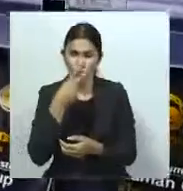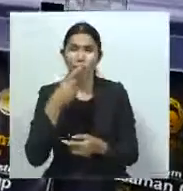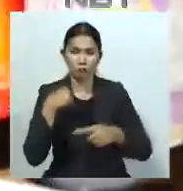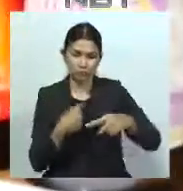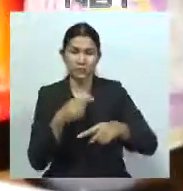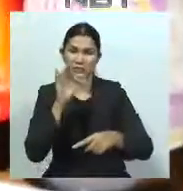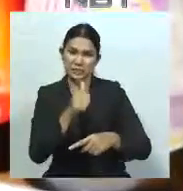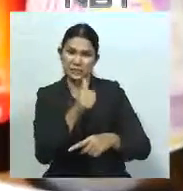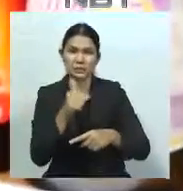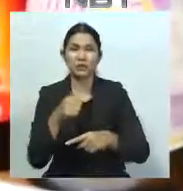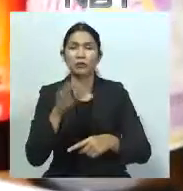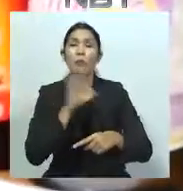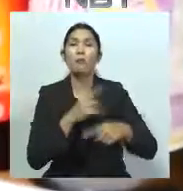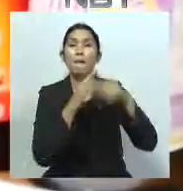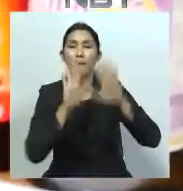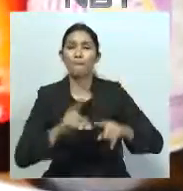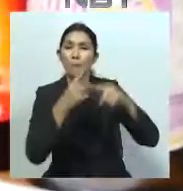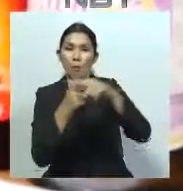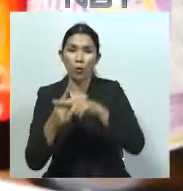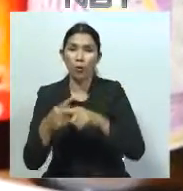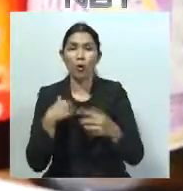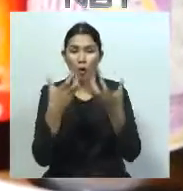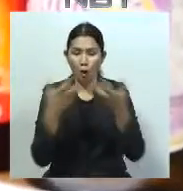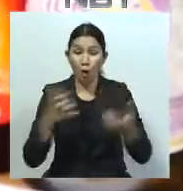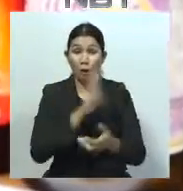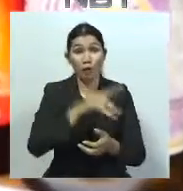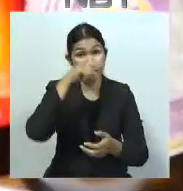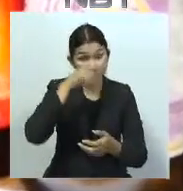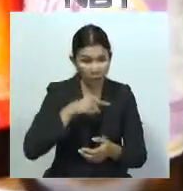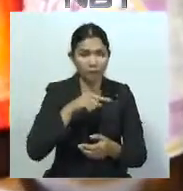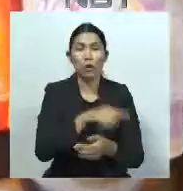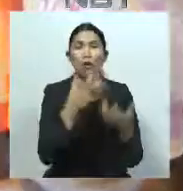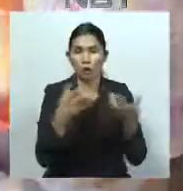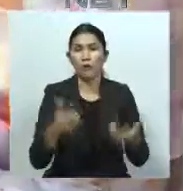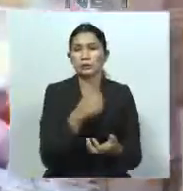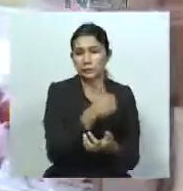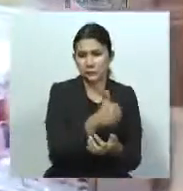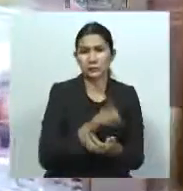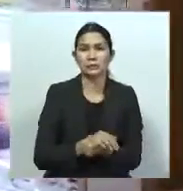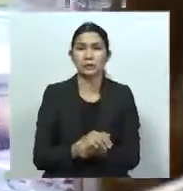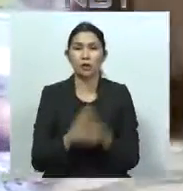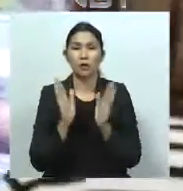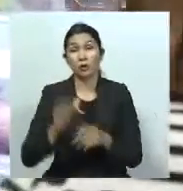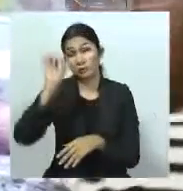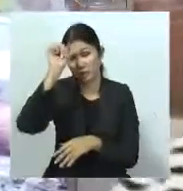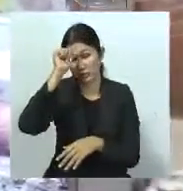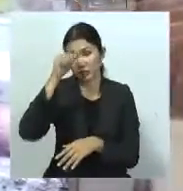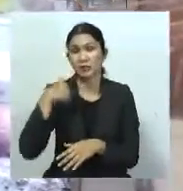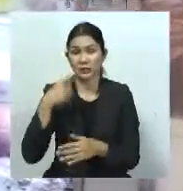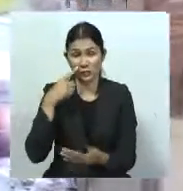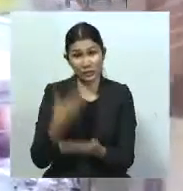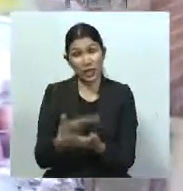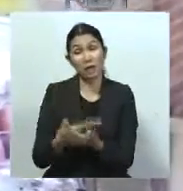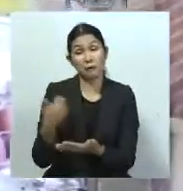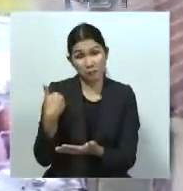กคนอินเดียมองว่าสินค้าที่ผลิตจากไทยเป็นสินค้าที่มีคุณภาพอีกทั้งคนอินเดียที่มีกำลังซื้อ